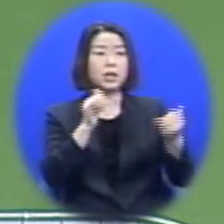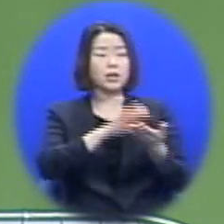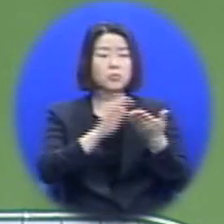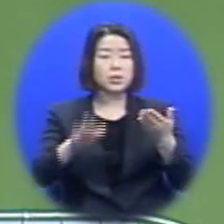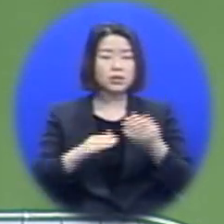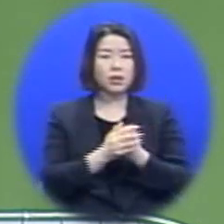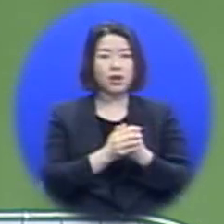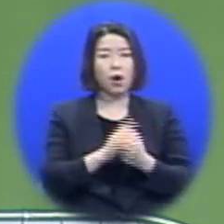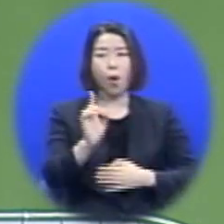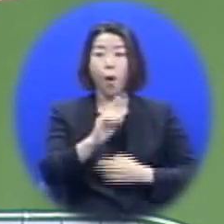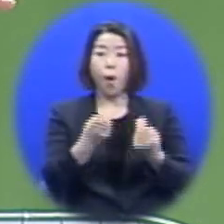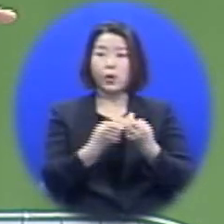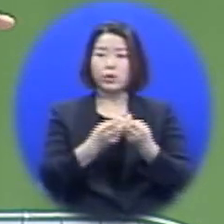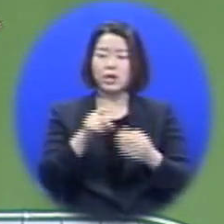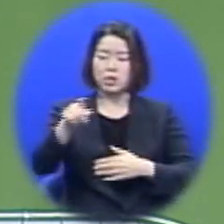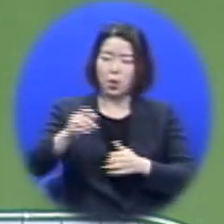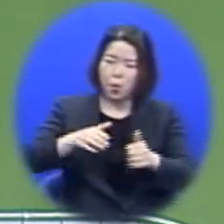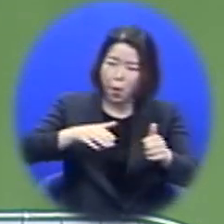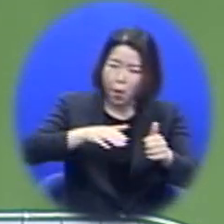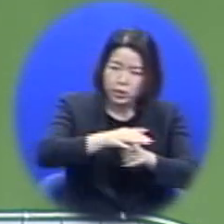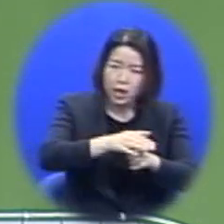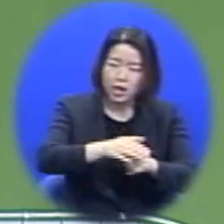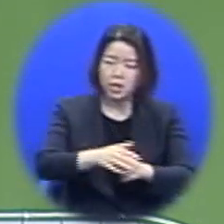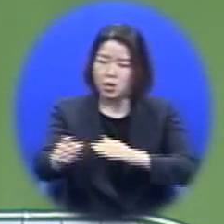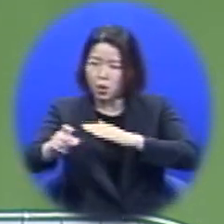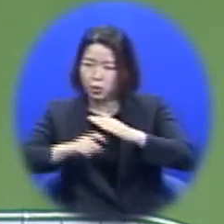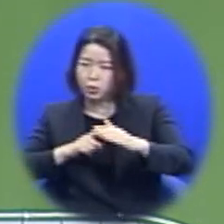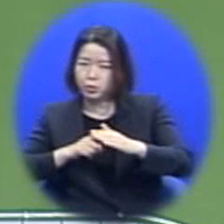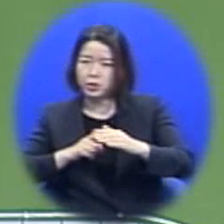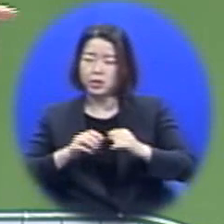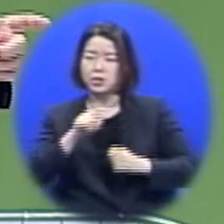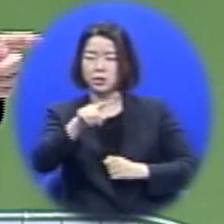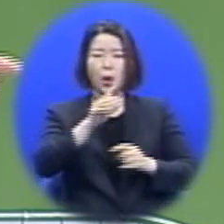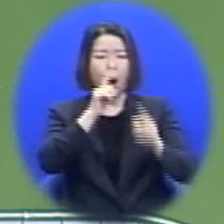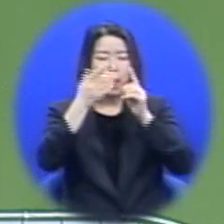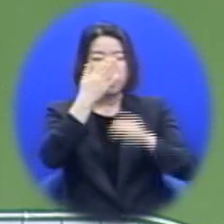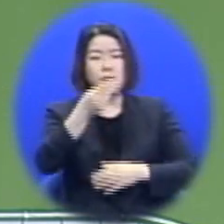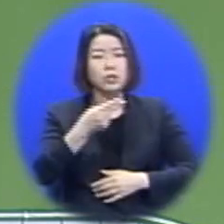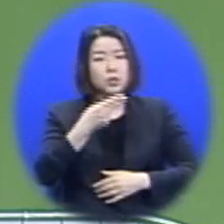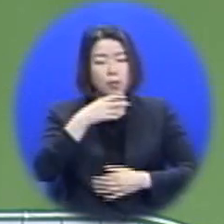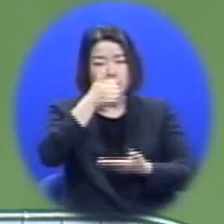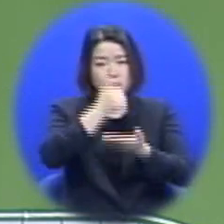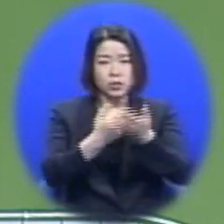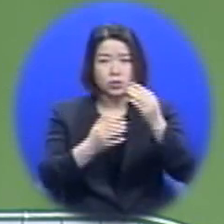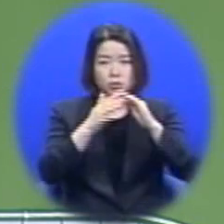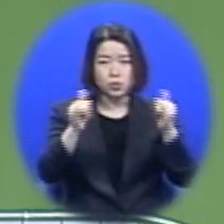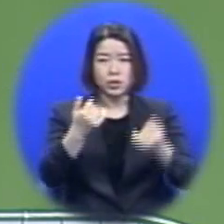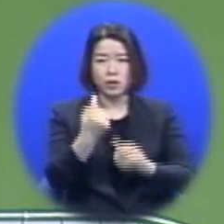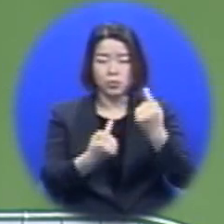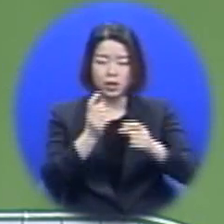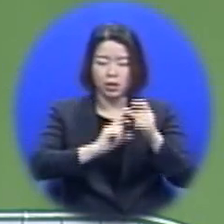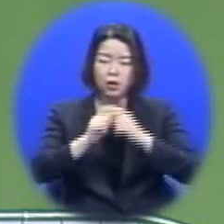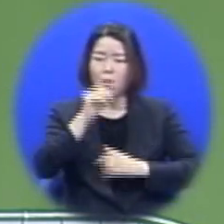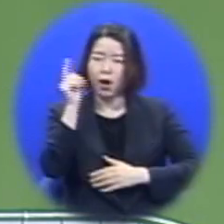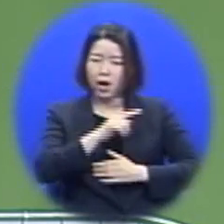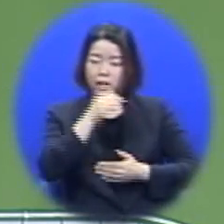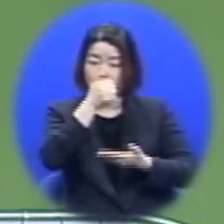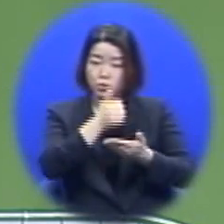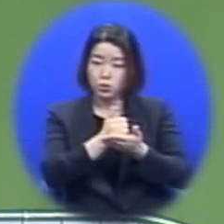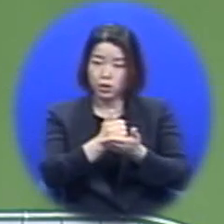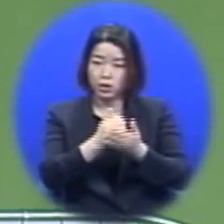선생님이 저 살인 강도짓 도둑질 저 말할 수 없는 죄인들보다 더 악한 죄인이라고 말할 수